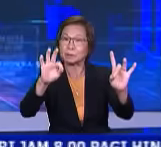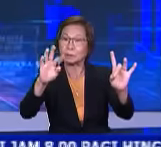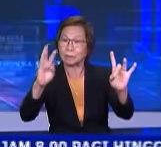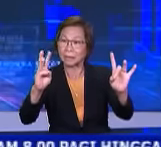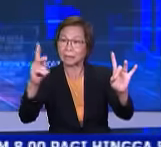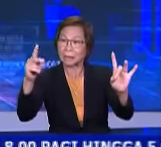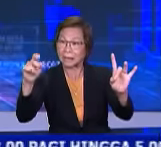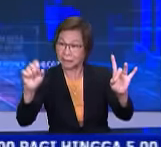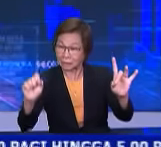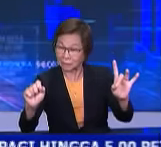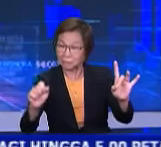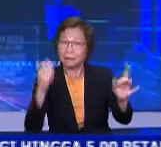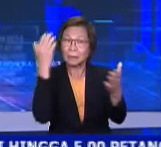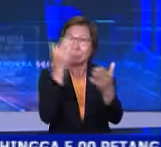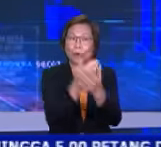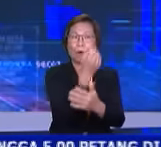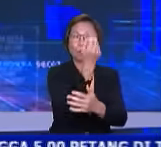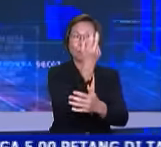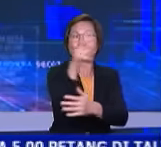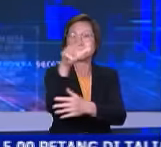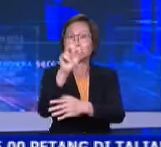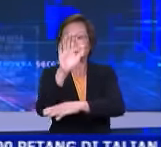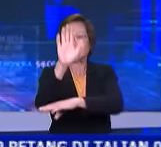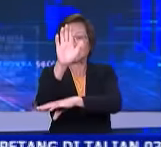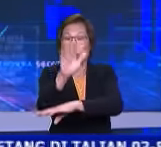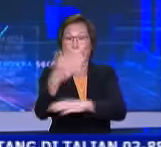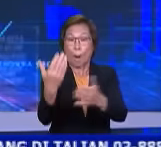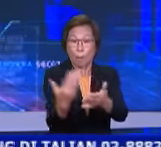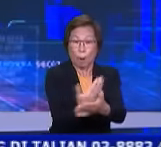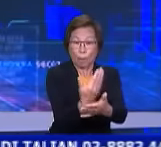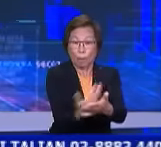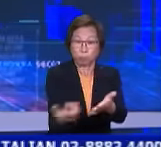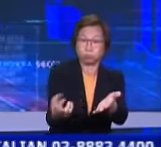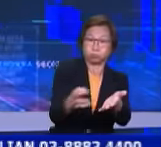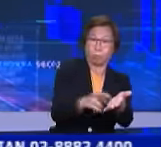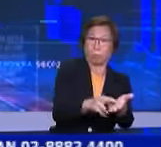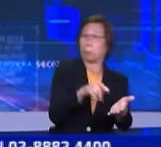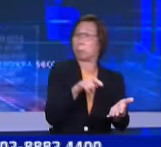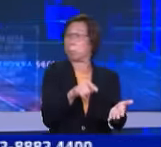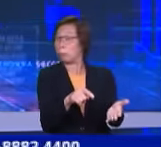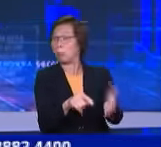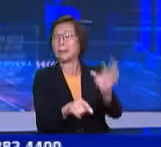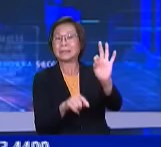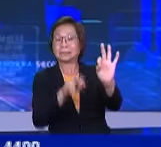836,296 kes. Setakat 12 tengah hari tadi, kes baharu dilaporkan adalah